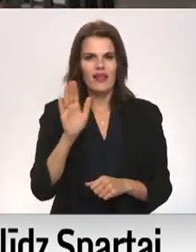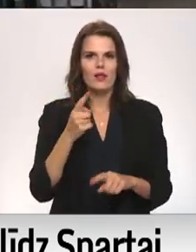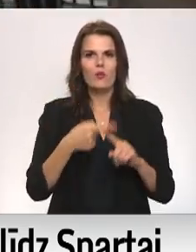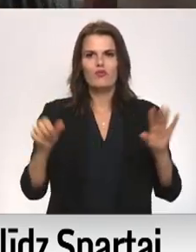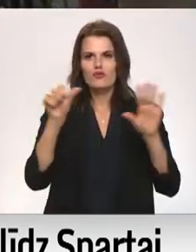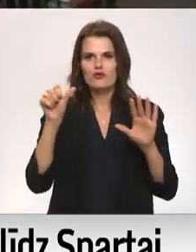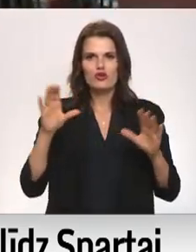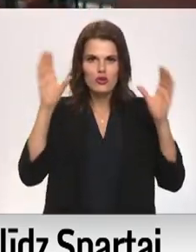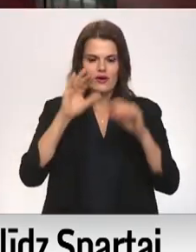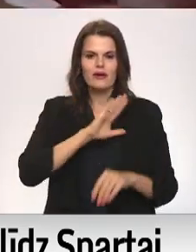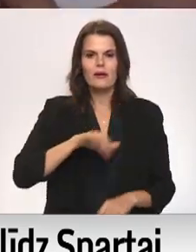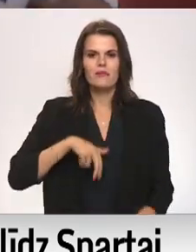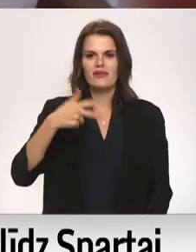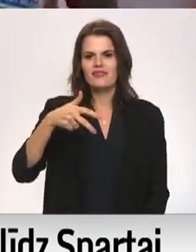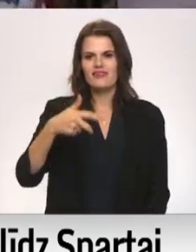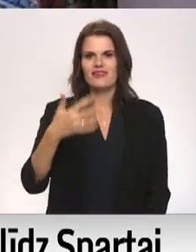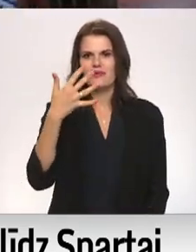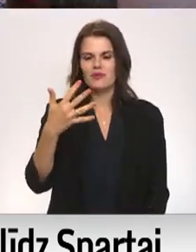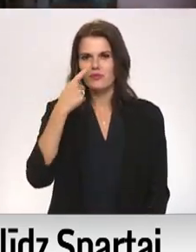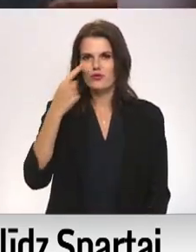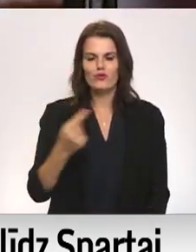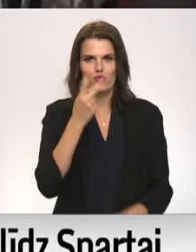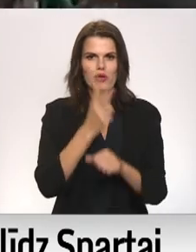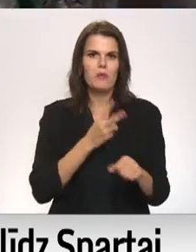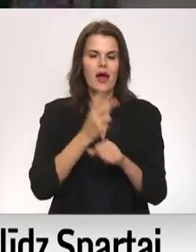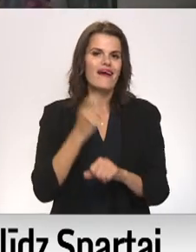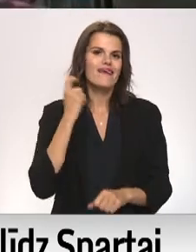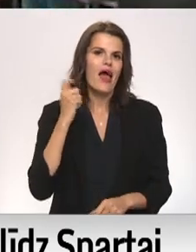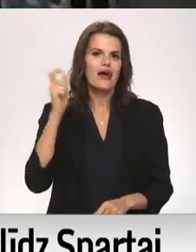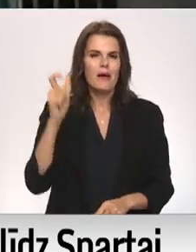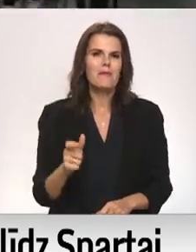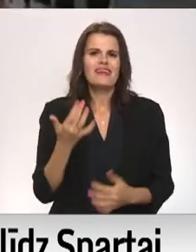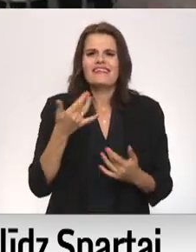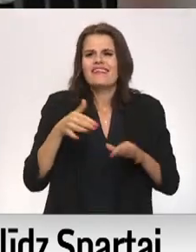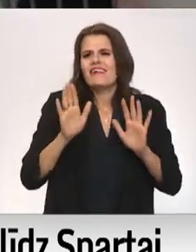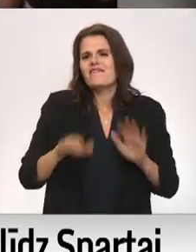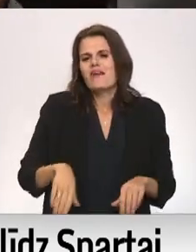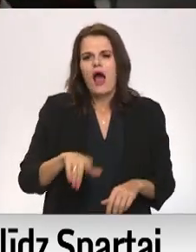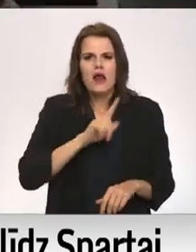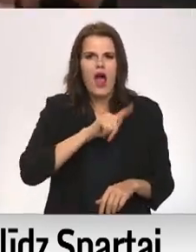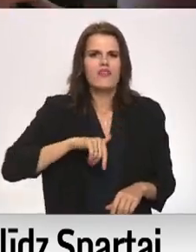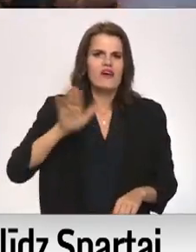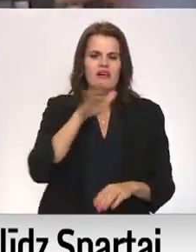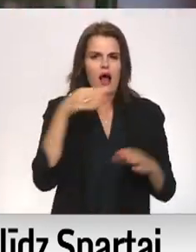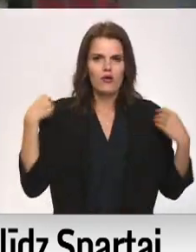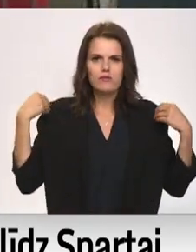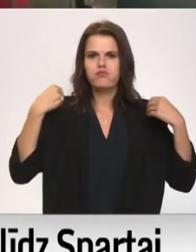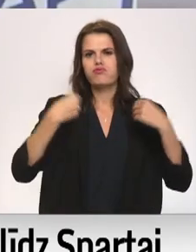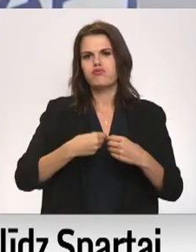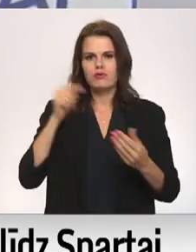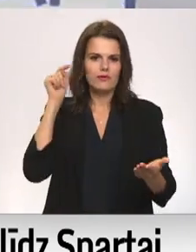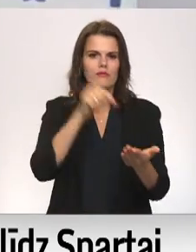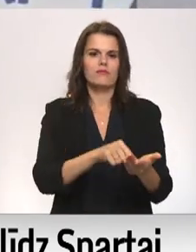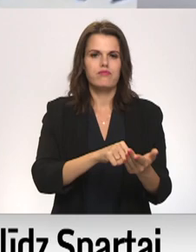vakarā, pēc gandrīz 35 stundu gara maratona, jēkabpilietis pēdējiem spēkiem ar Latvijas karogu rokās sasniedza